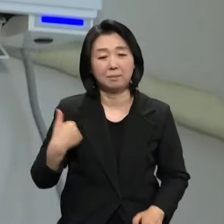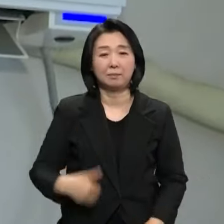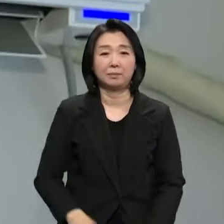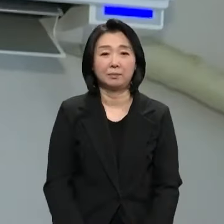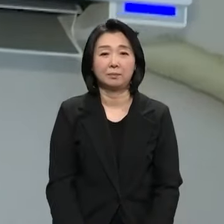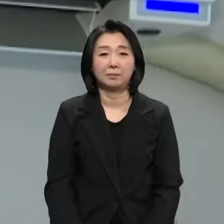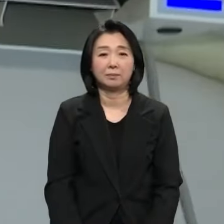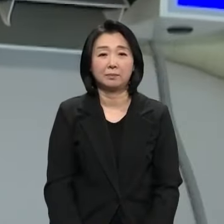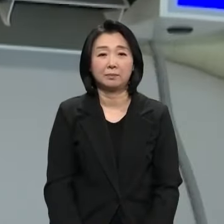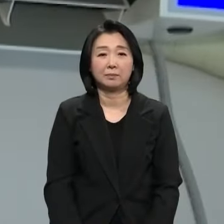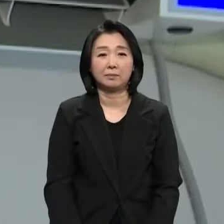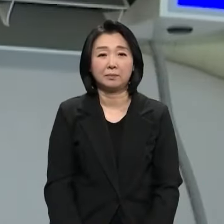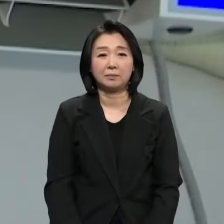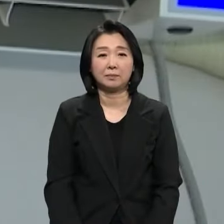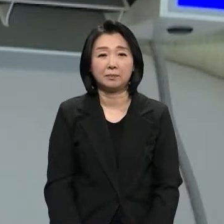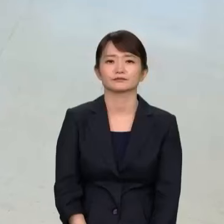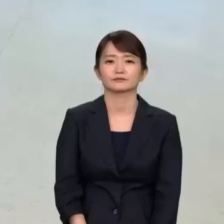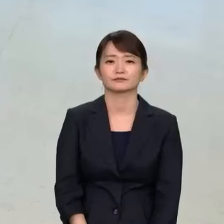JTBC 정혜성입니다.